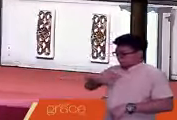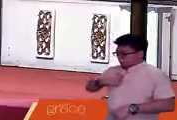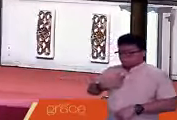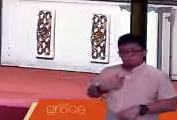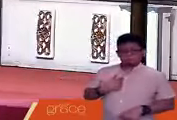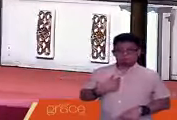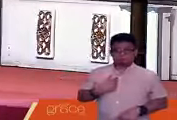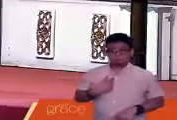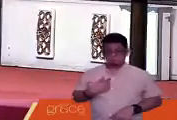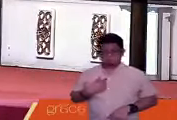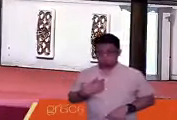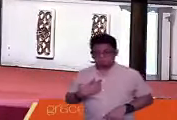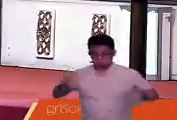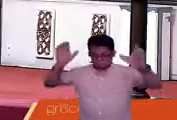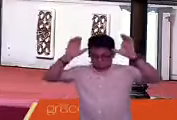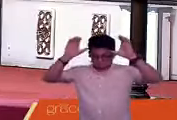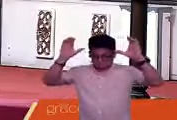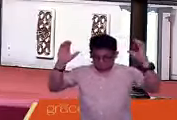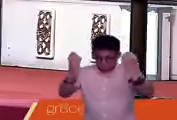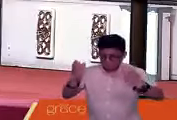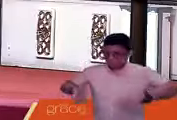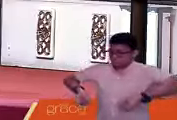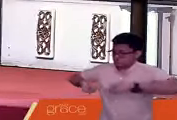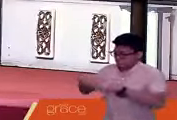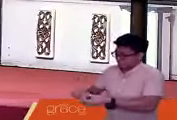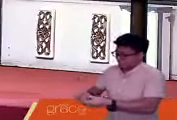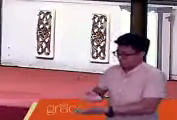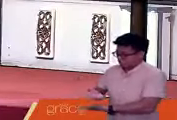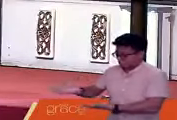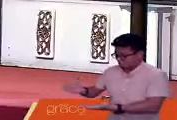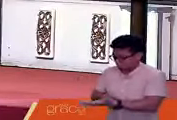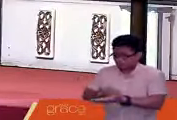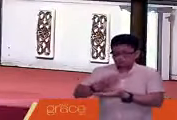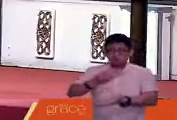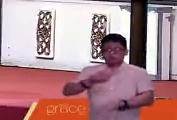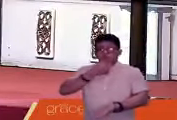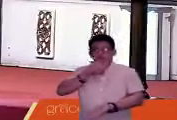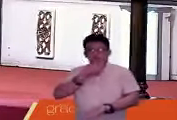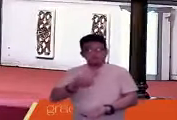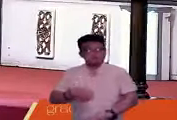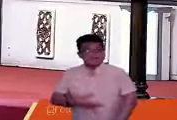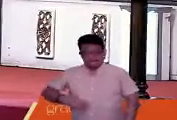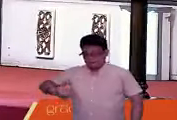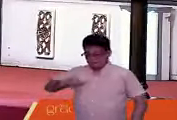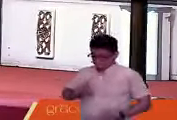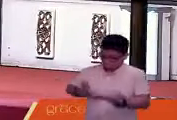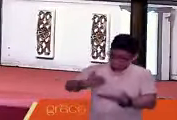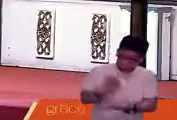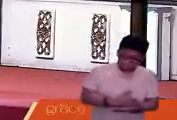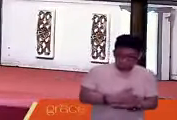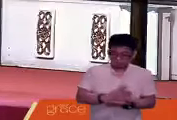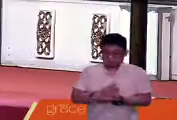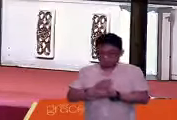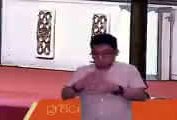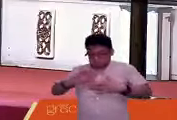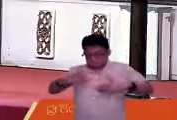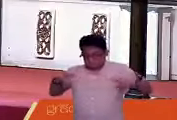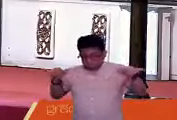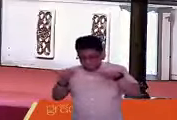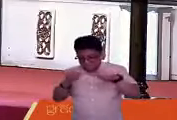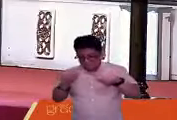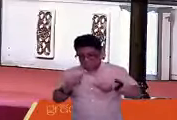the field, or a waiter that will give you the food. I am here as a bread. And therefore, because I am a bread,